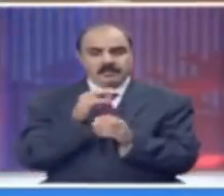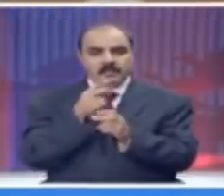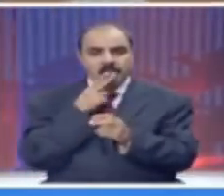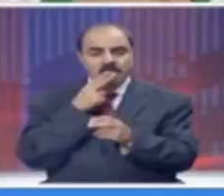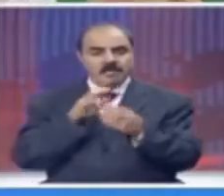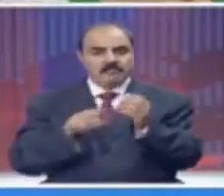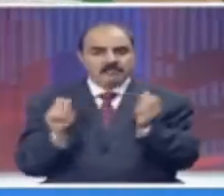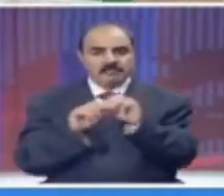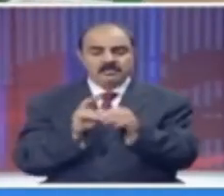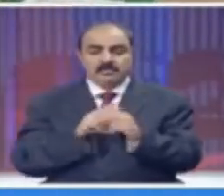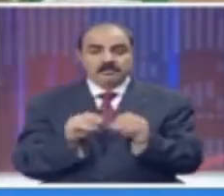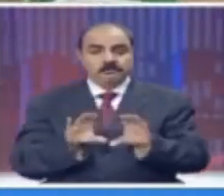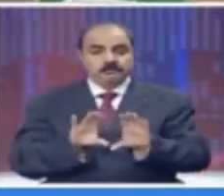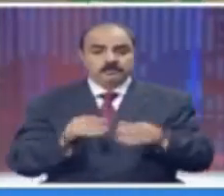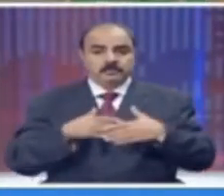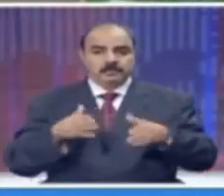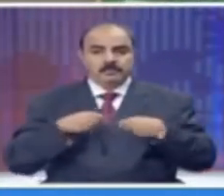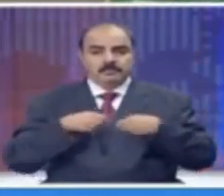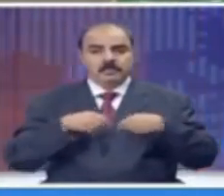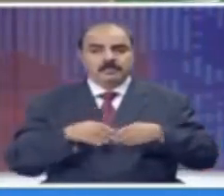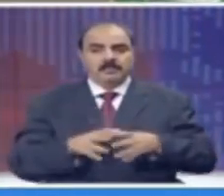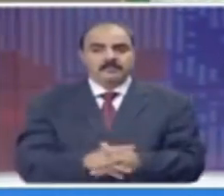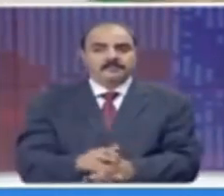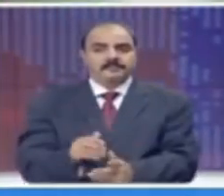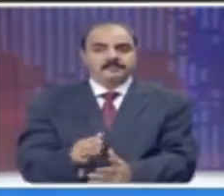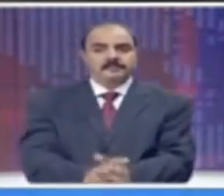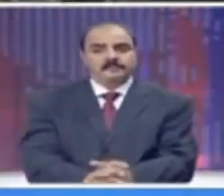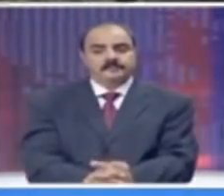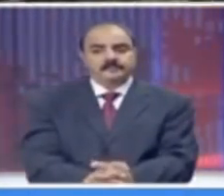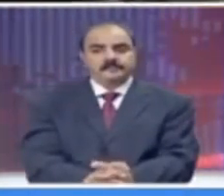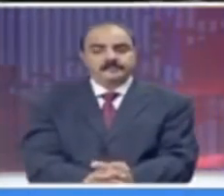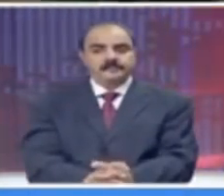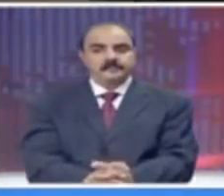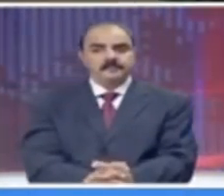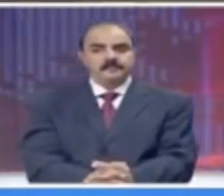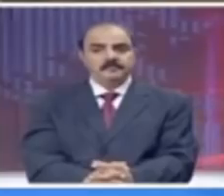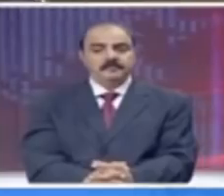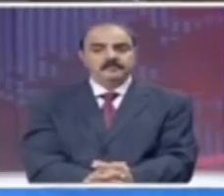وأقراص مخدرة ومبالغ مالية وهواتف محمولة.